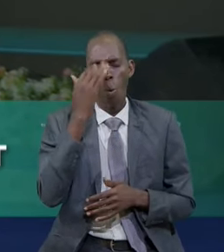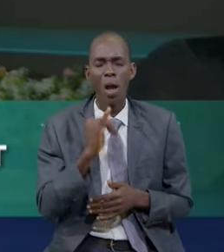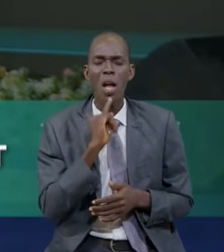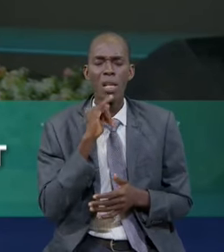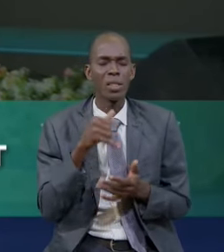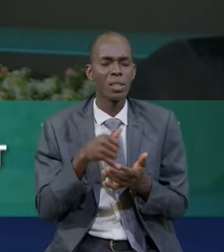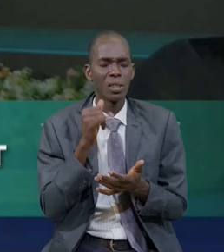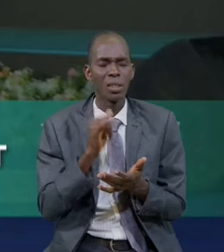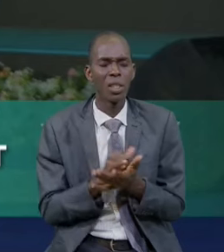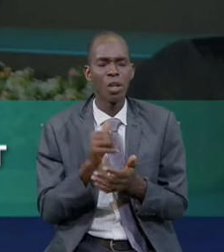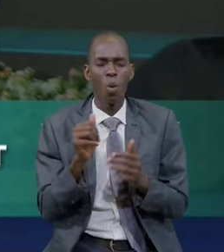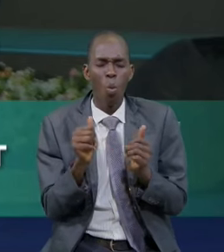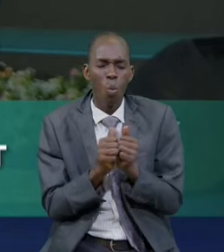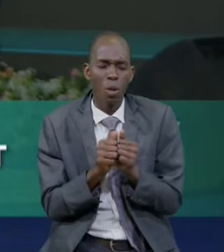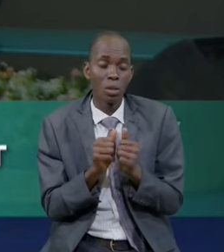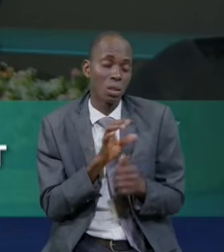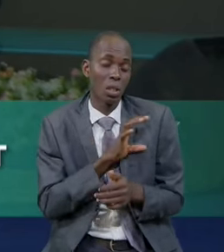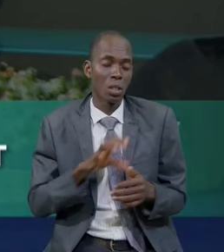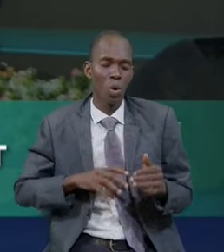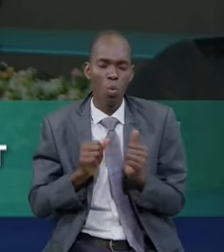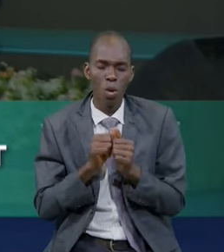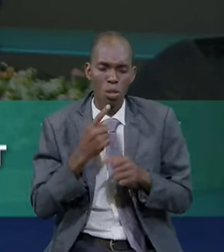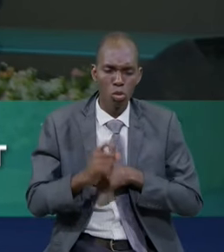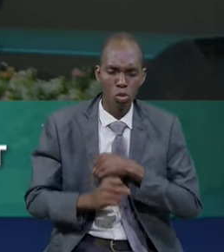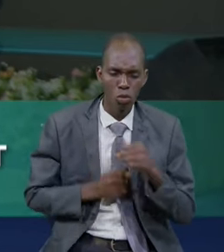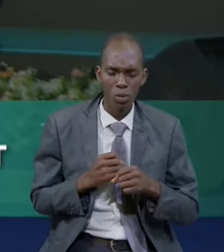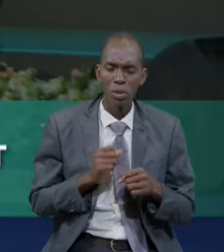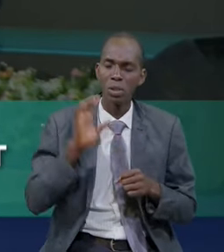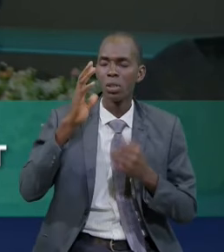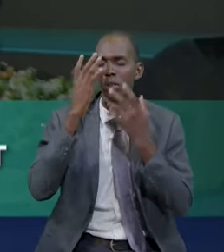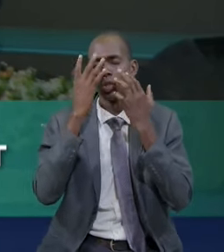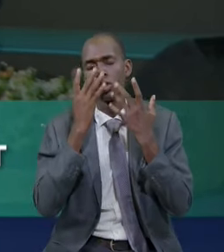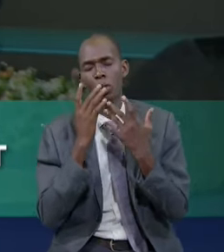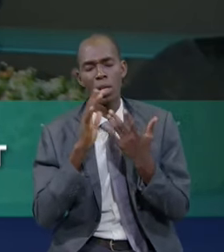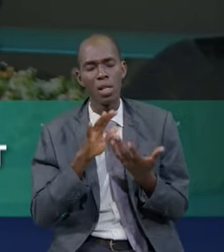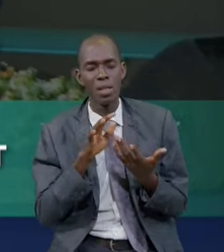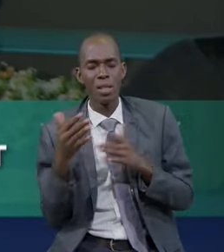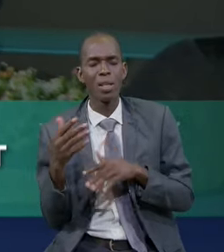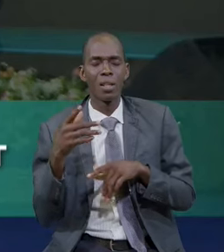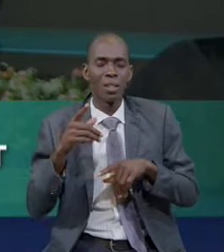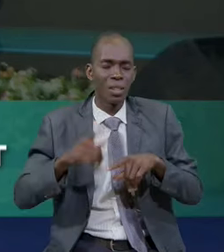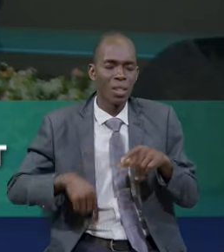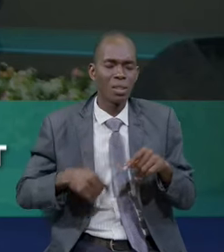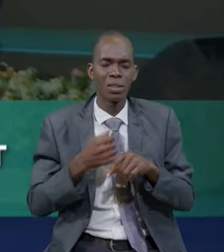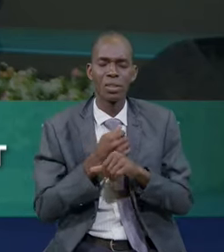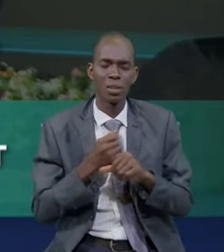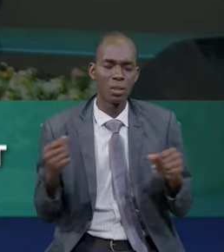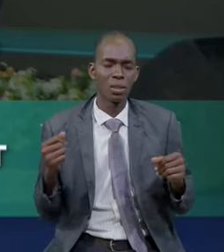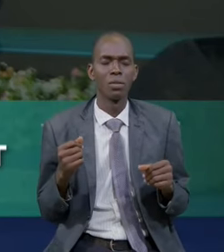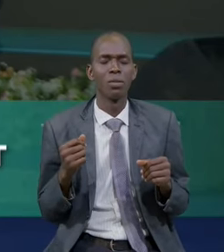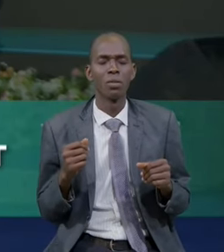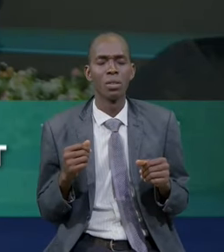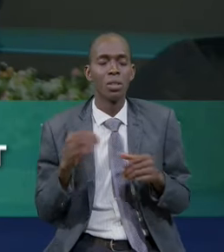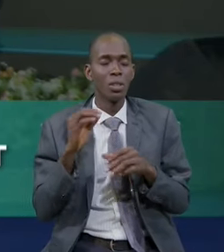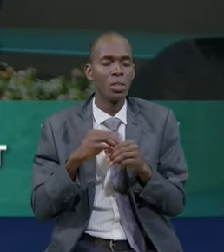avec sa souffrance, sa mort, ne peut pas produire un Enoch dans toute la